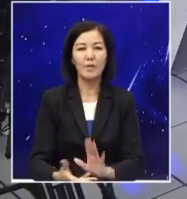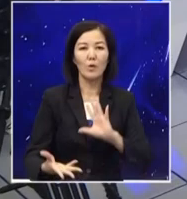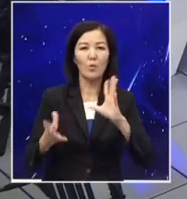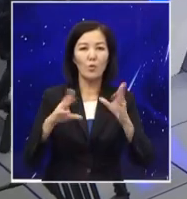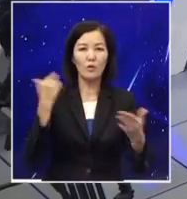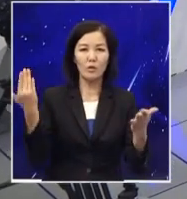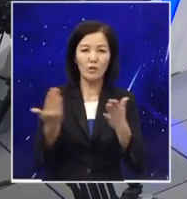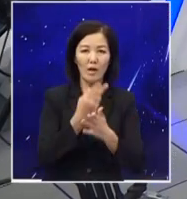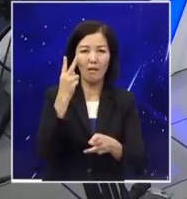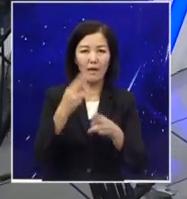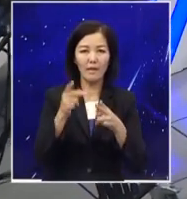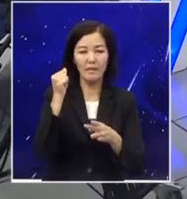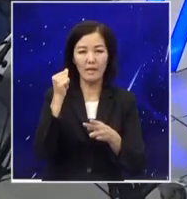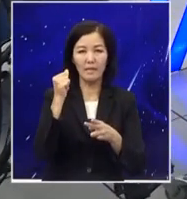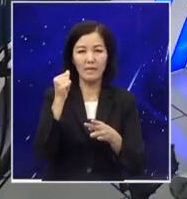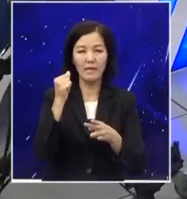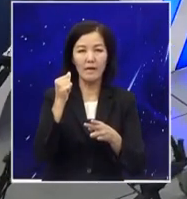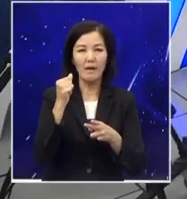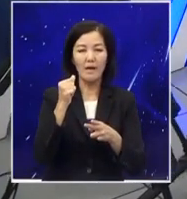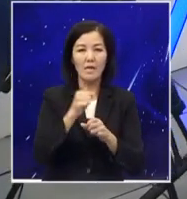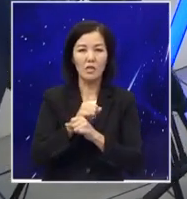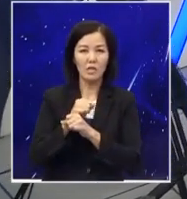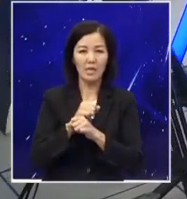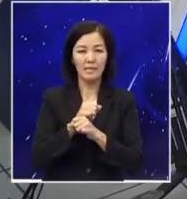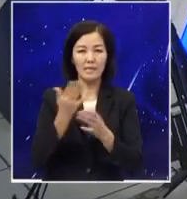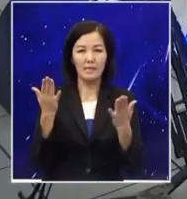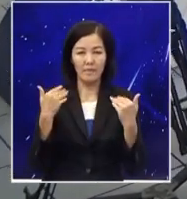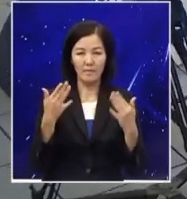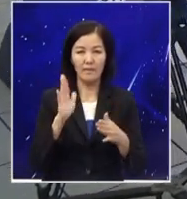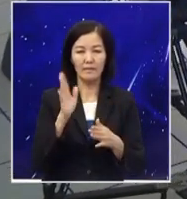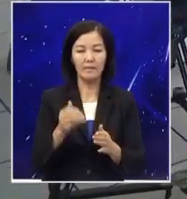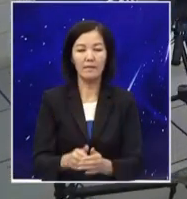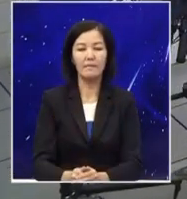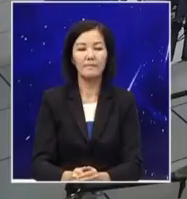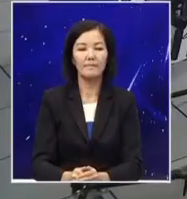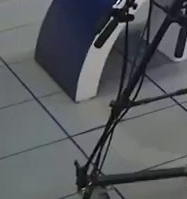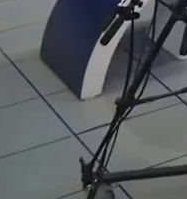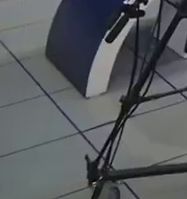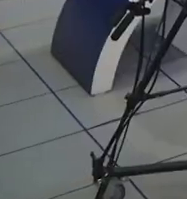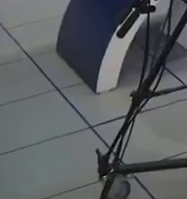Қымбатты көрермен, бүгінге келіп түскен ақпараттар легі осындай. Назарларыңызға рахмет, амандықта жүздескенше.